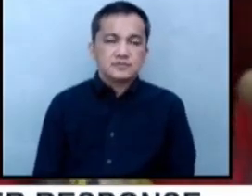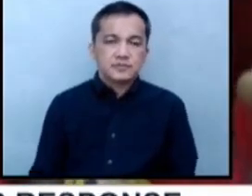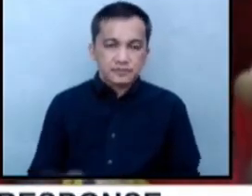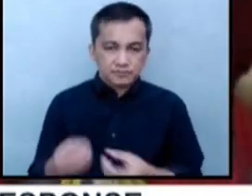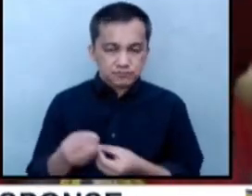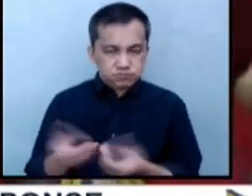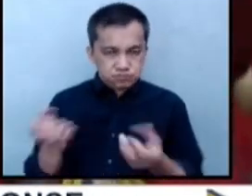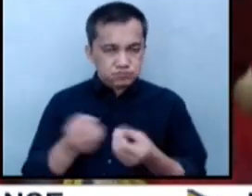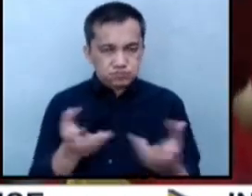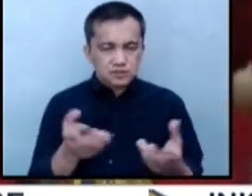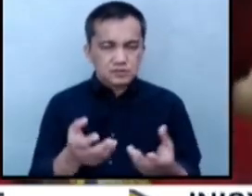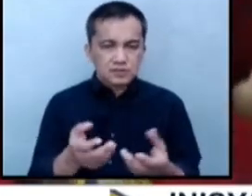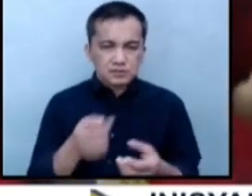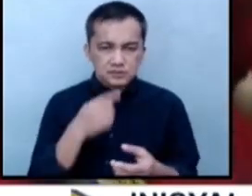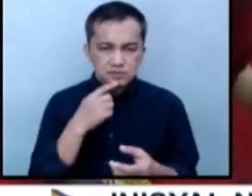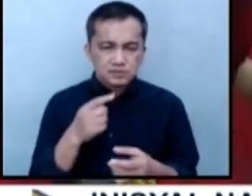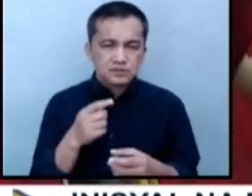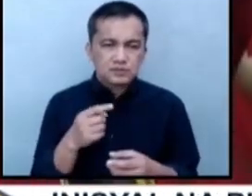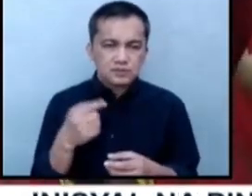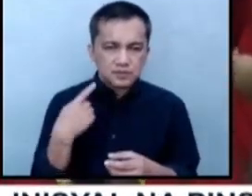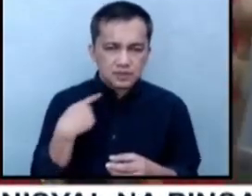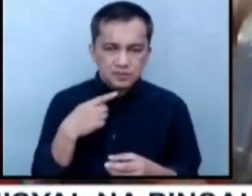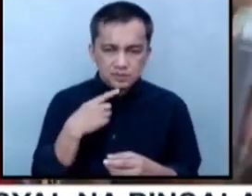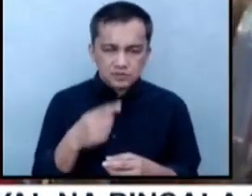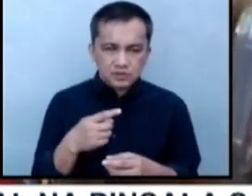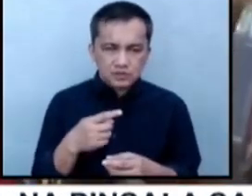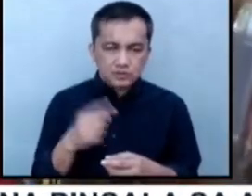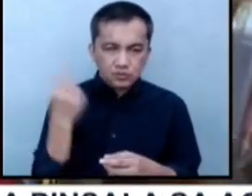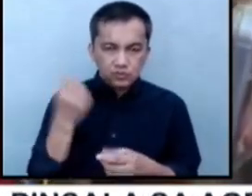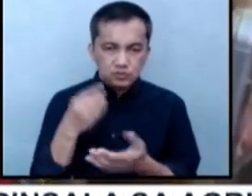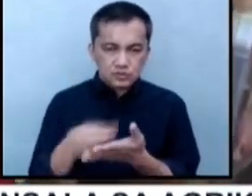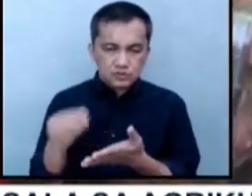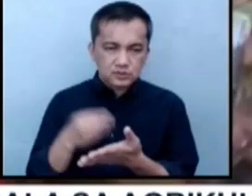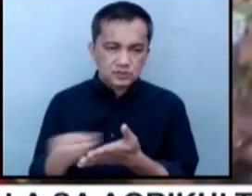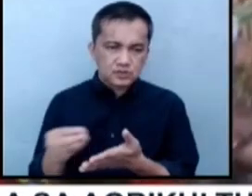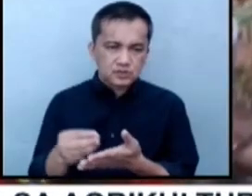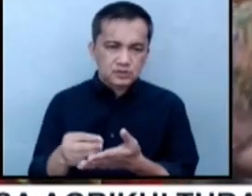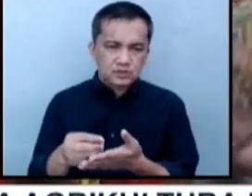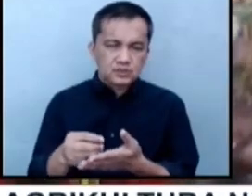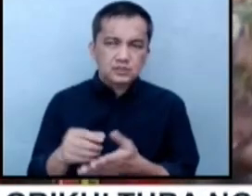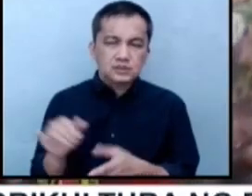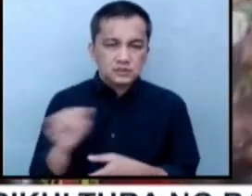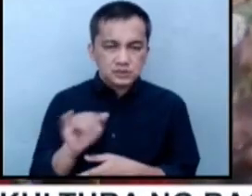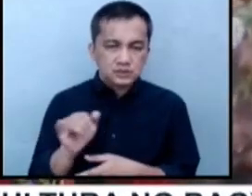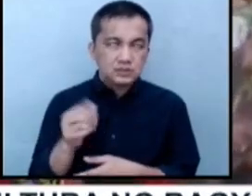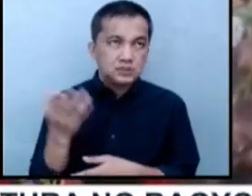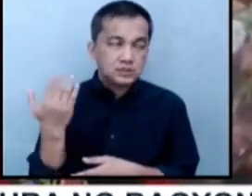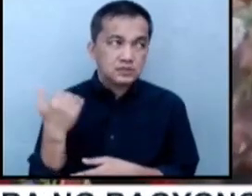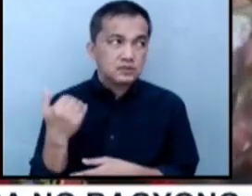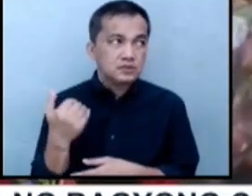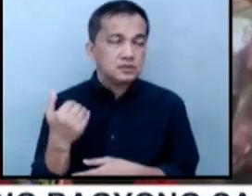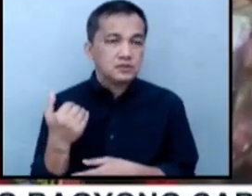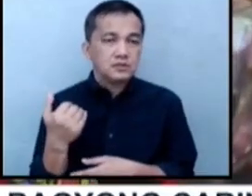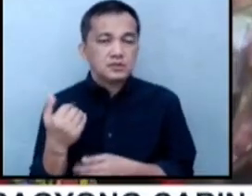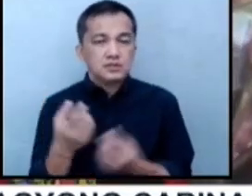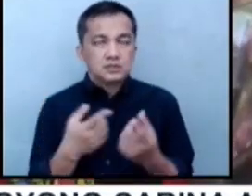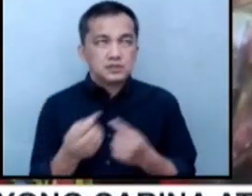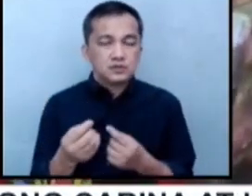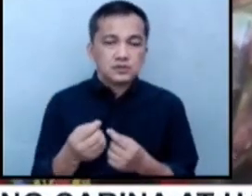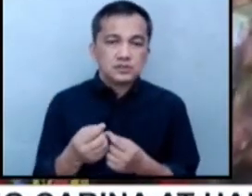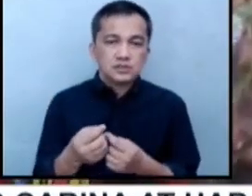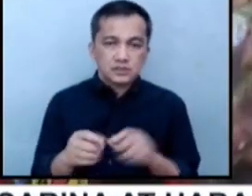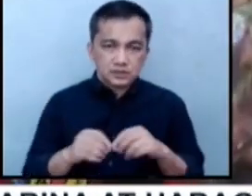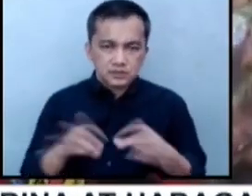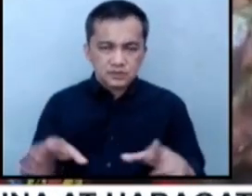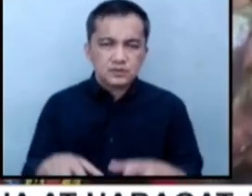sinabi ho din kung tamung pagkagastusan mga na nagawa na naimplement at